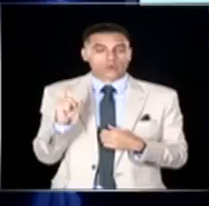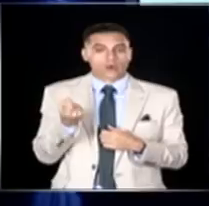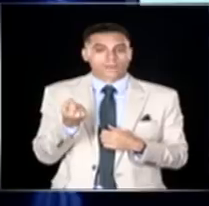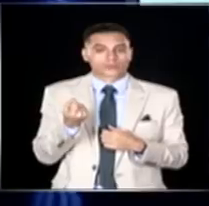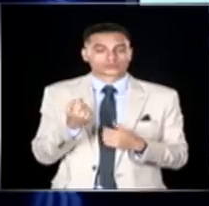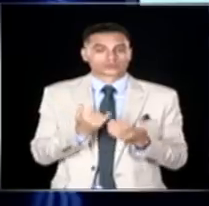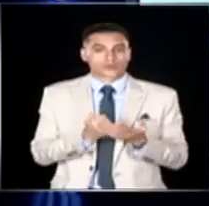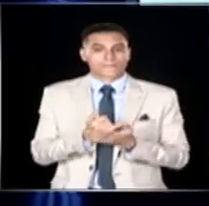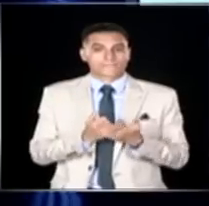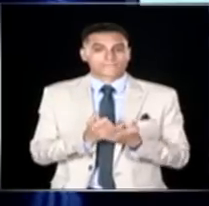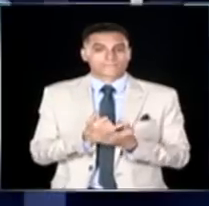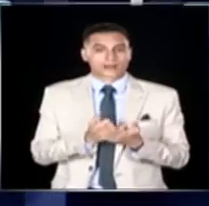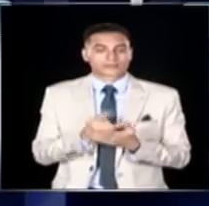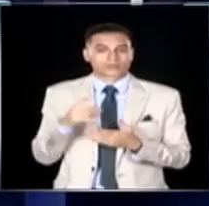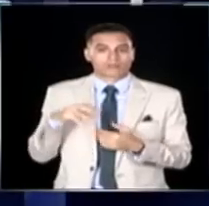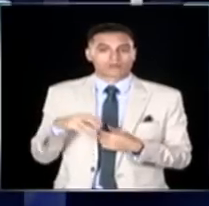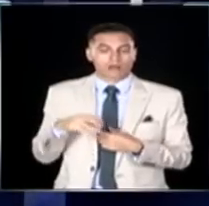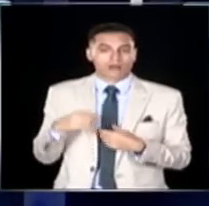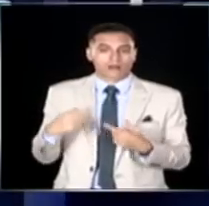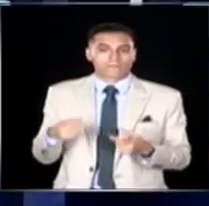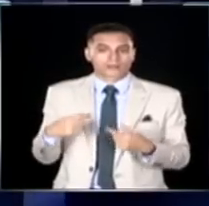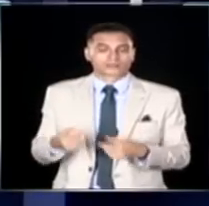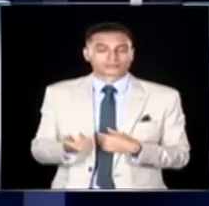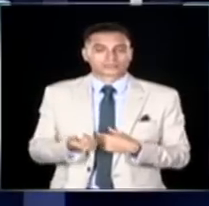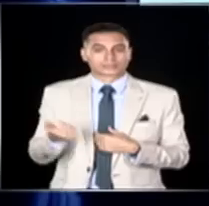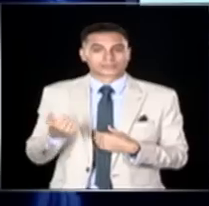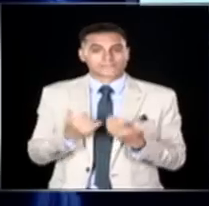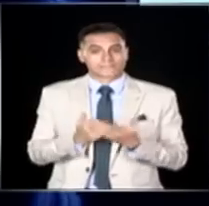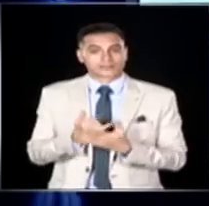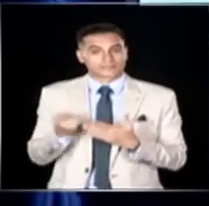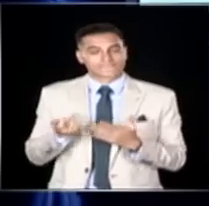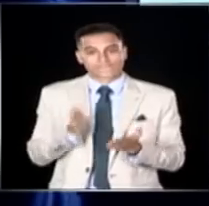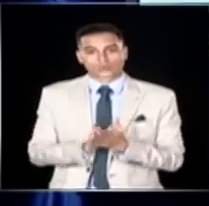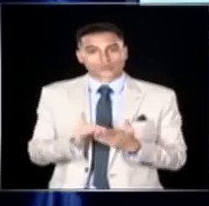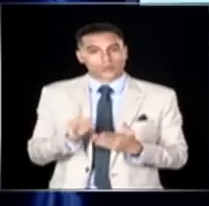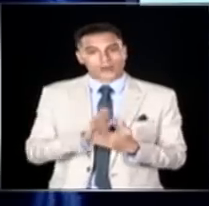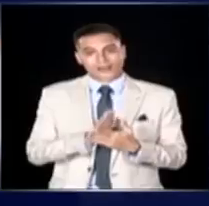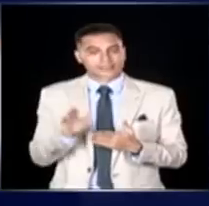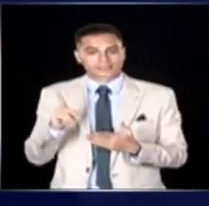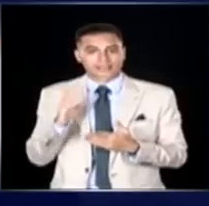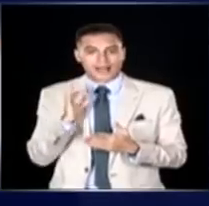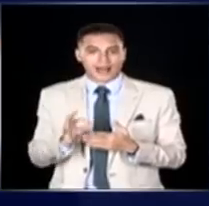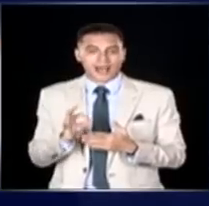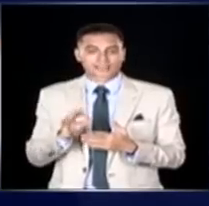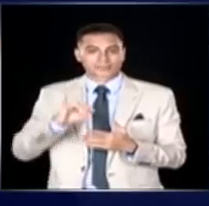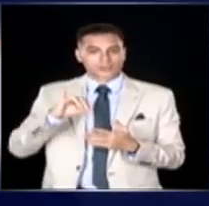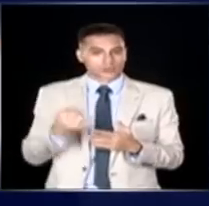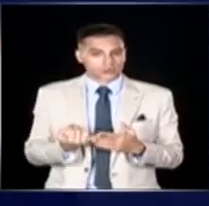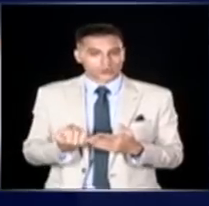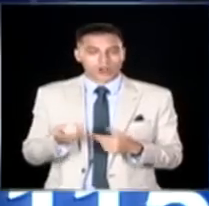115 الشيماء القاهرة. الشيماء فرصتكم الوحيدة إن أنتوا تاخدوا